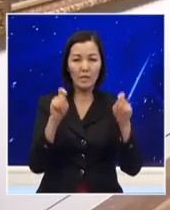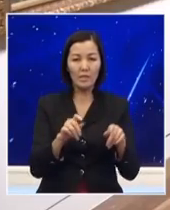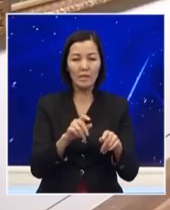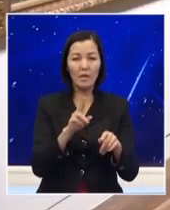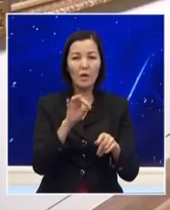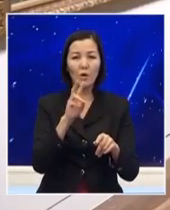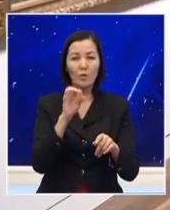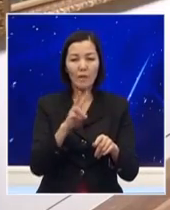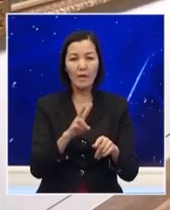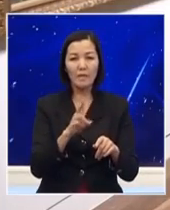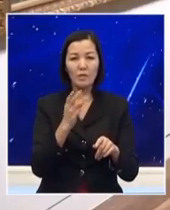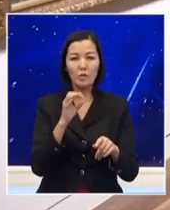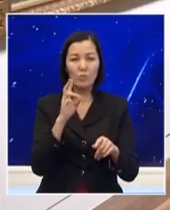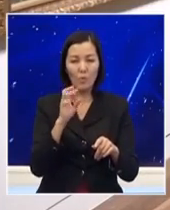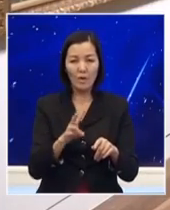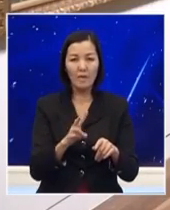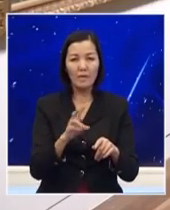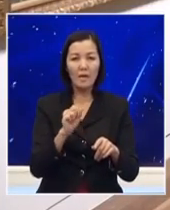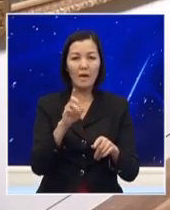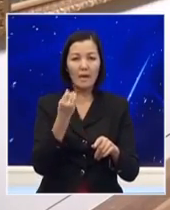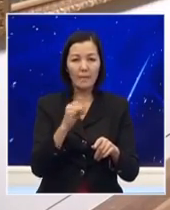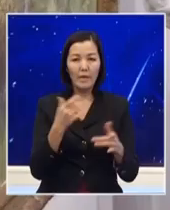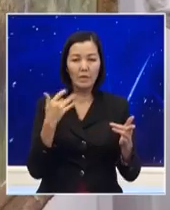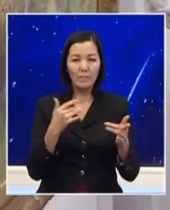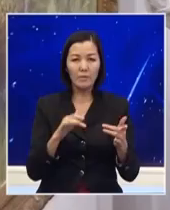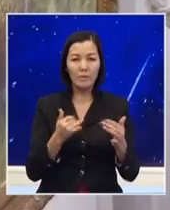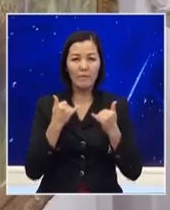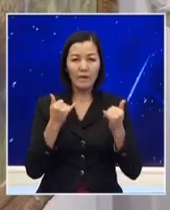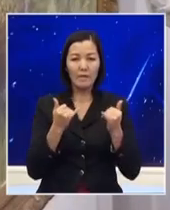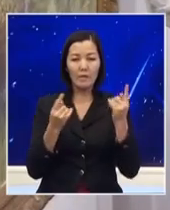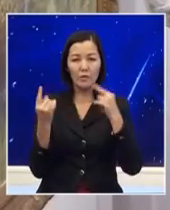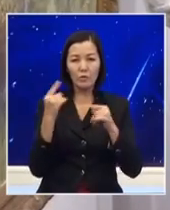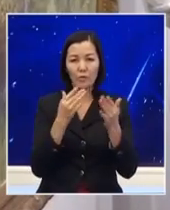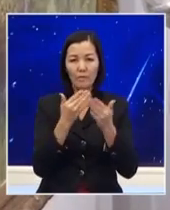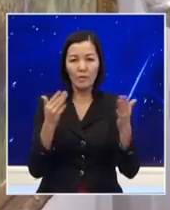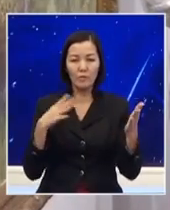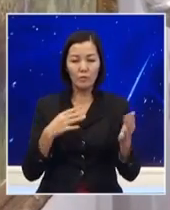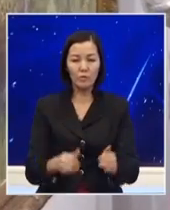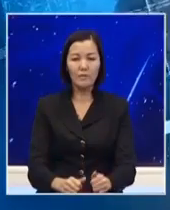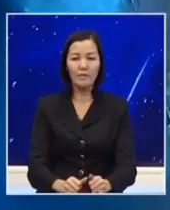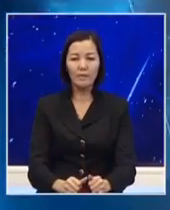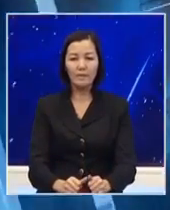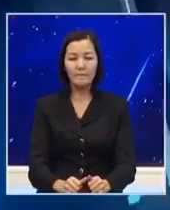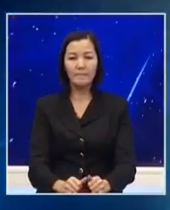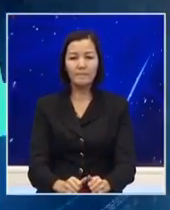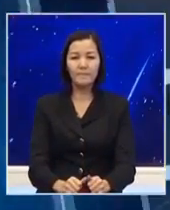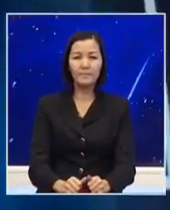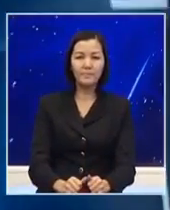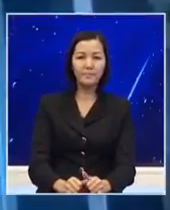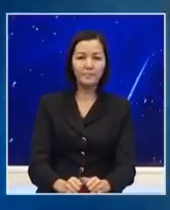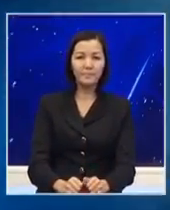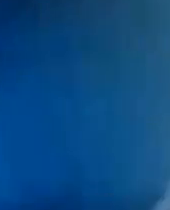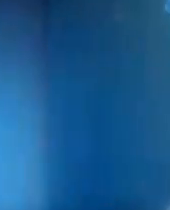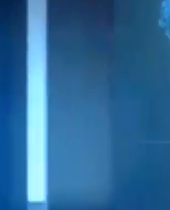Құрманғазы Сарыбайұлы, Абай Құнанбайұлы, Жамбыл Жабаевқа арналған көркем шығармалар ұсынылды. Әзиза Ғазезқызы, Ринат